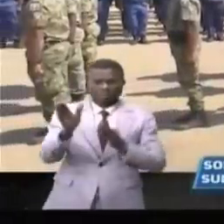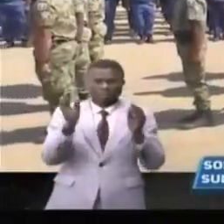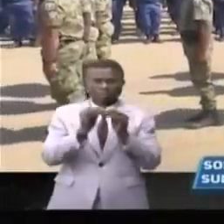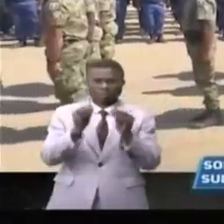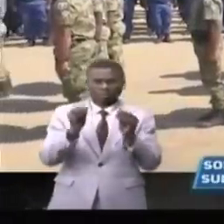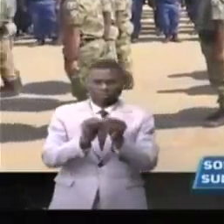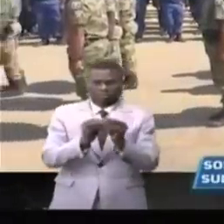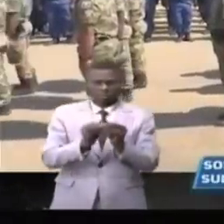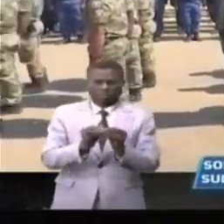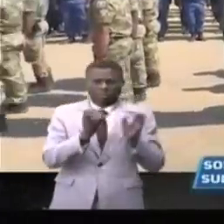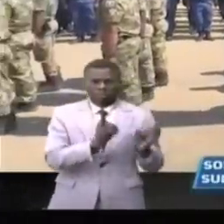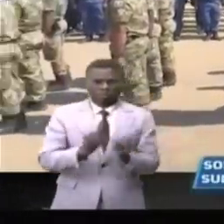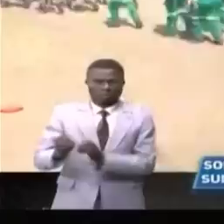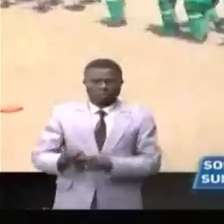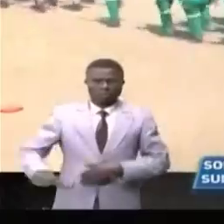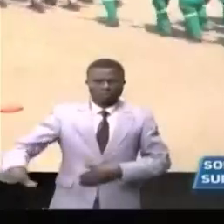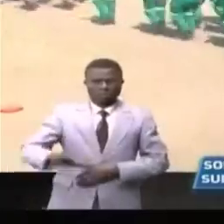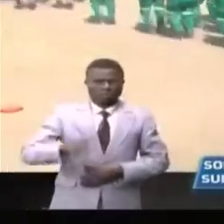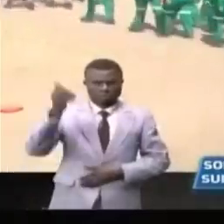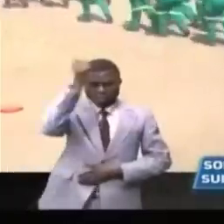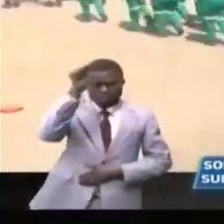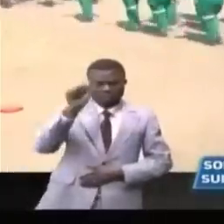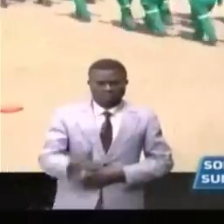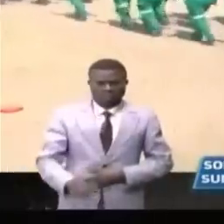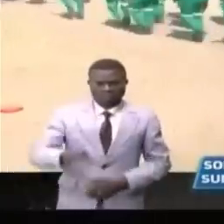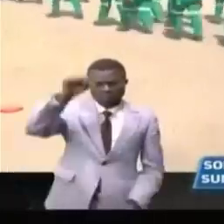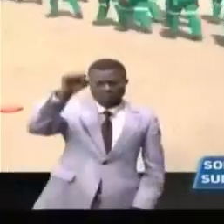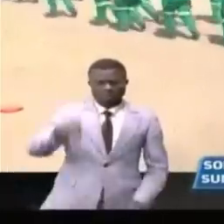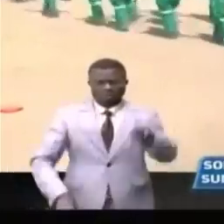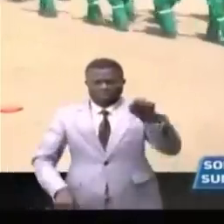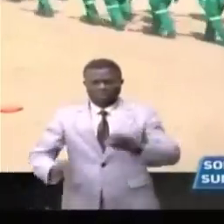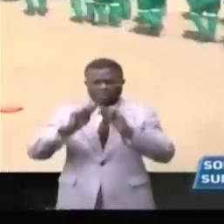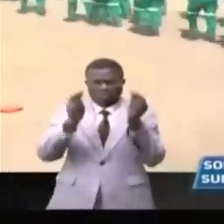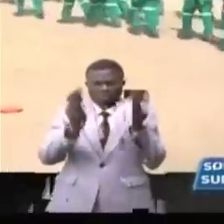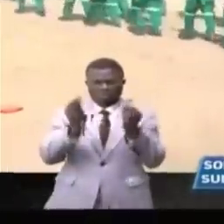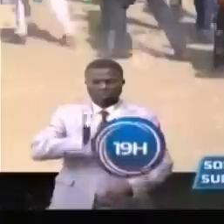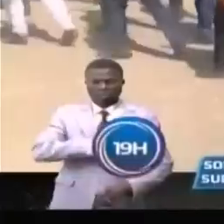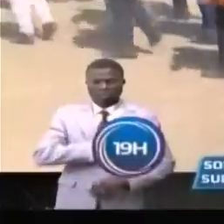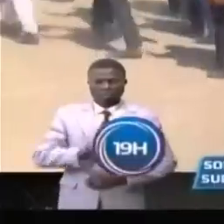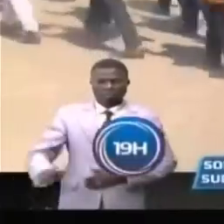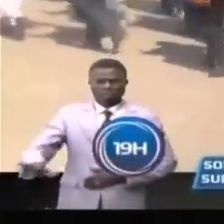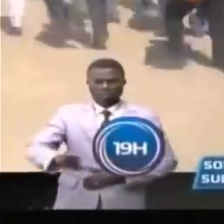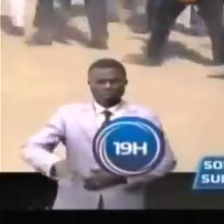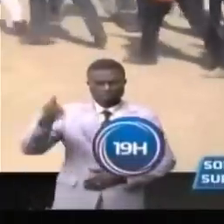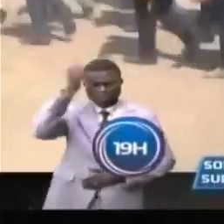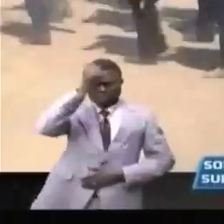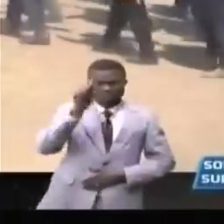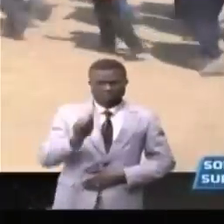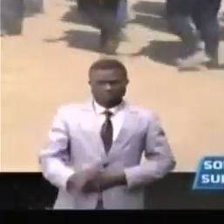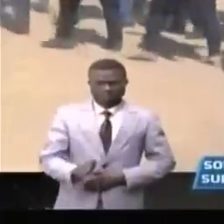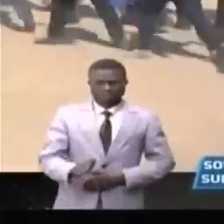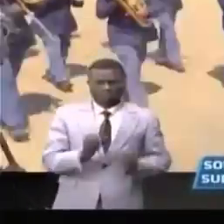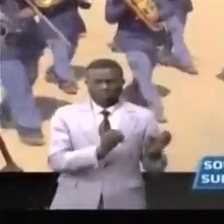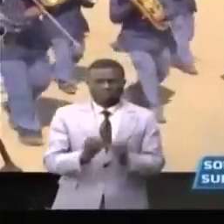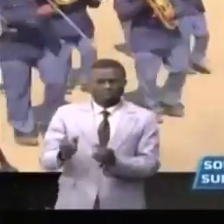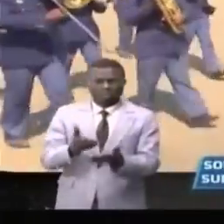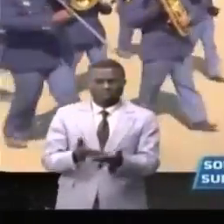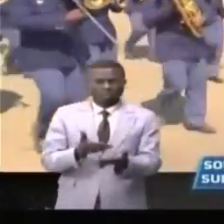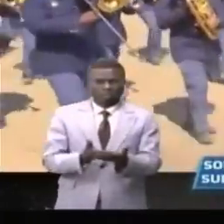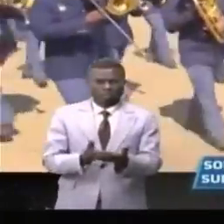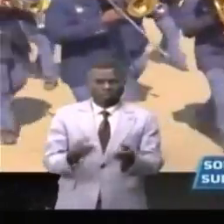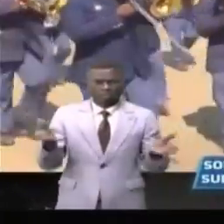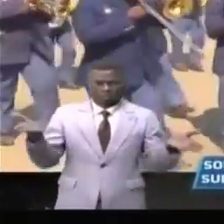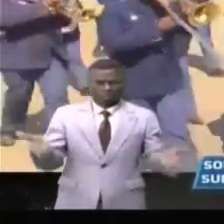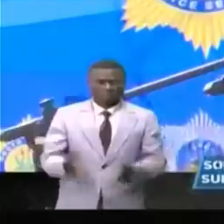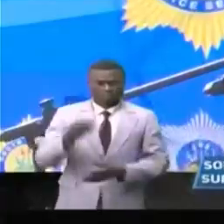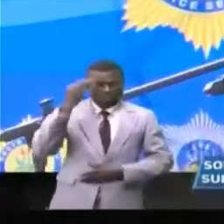BRICS organisé en Afrique du Sud. Un défilé des unités de la police sud-africaine et de protection civile a été organisé en présence